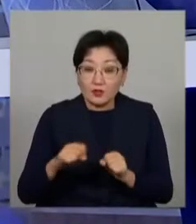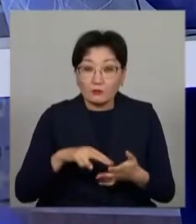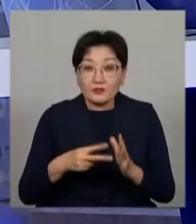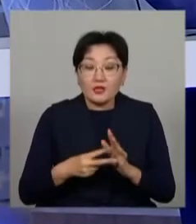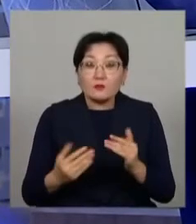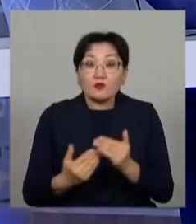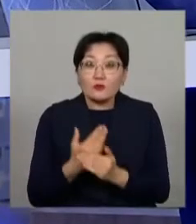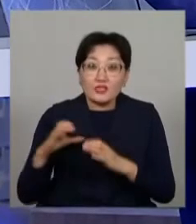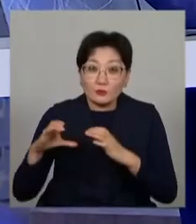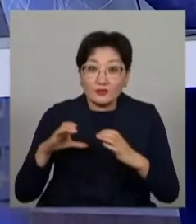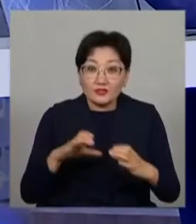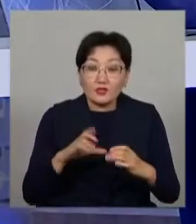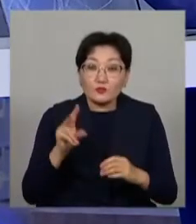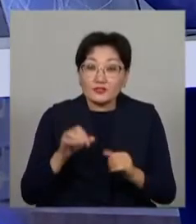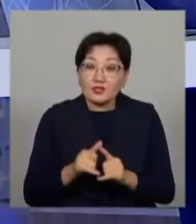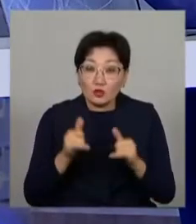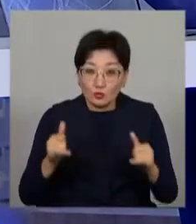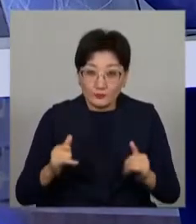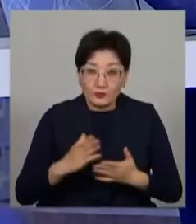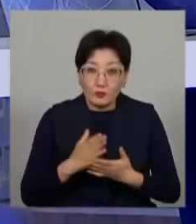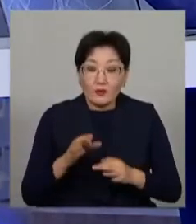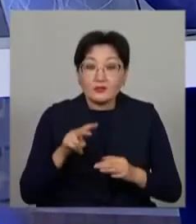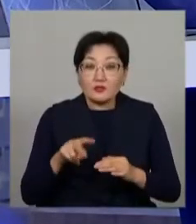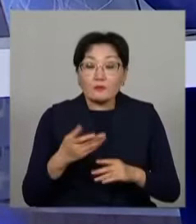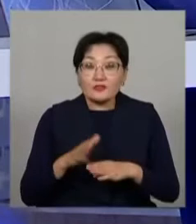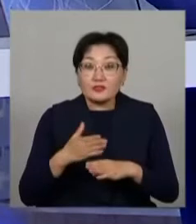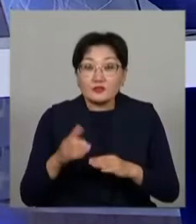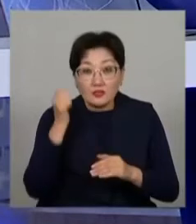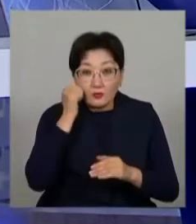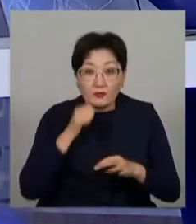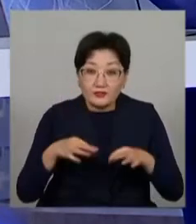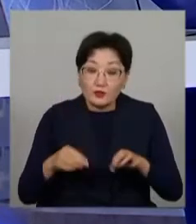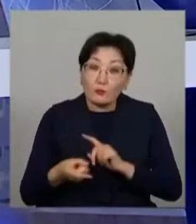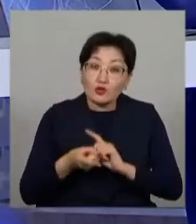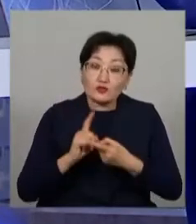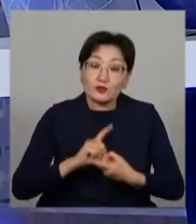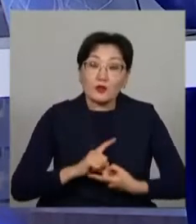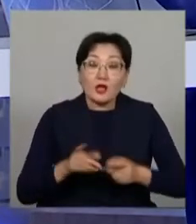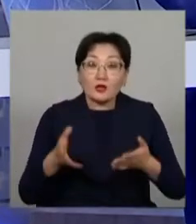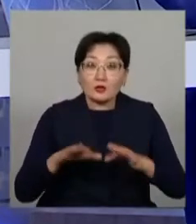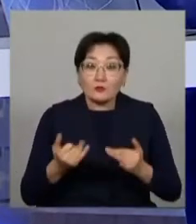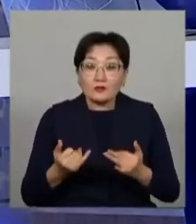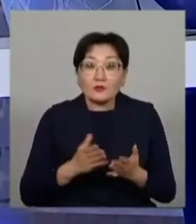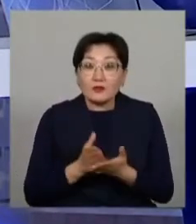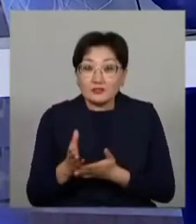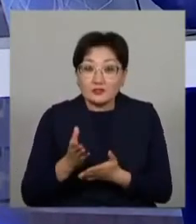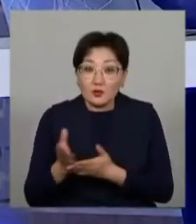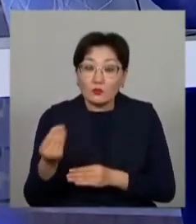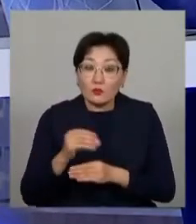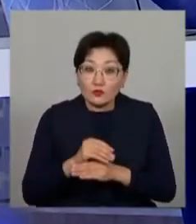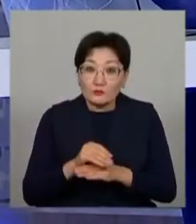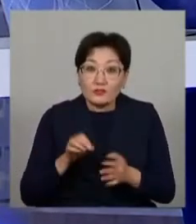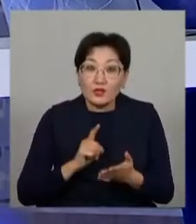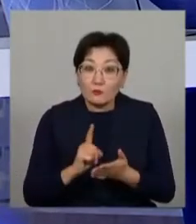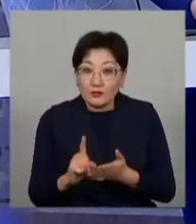мақсатында жаңа автобустардың саны көбейтіліп жатыр. Олардың бір бөлігі ескі көліктерді алмастырса, қалғаны қазіргі бағыттарға қосымша